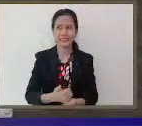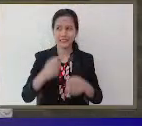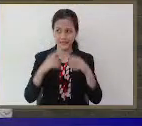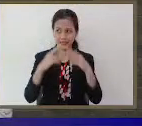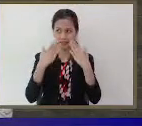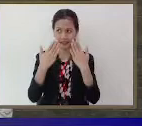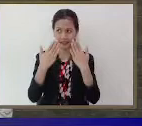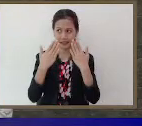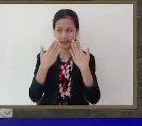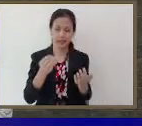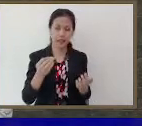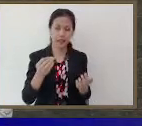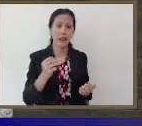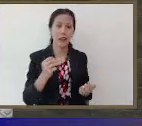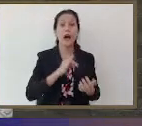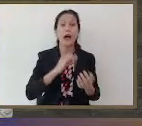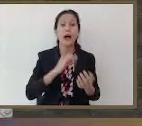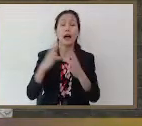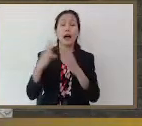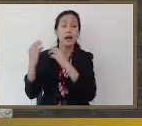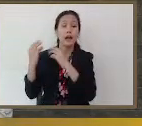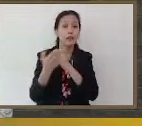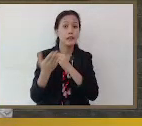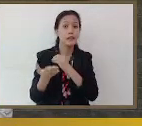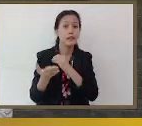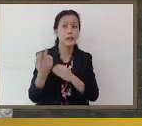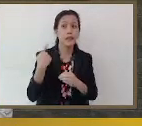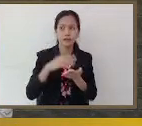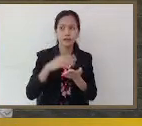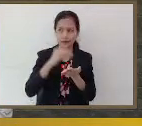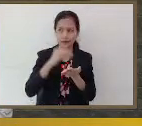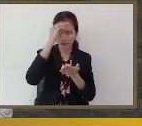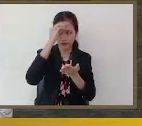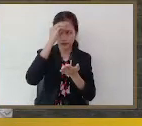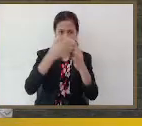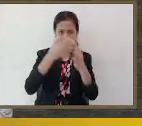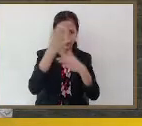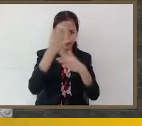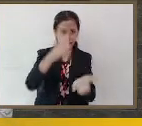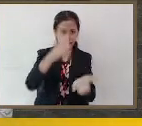seats, please. Well, I hope you understand. You got something from that message this morning. Amen.